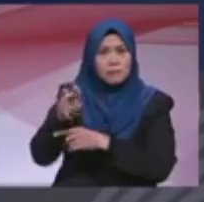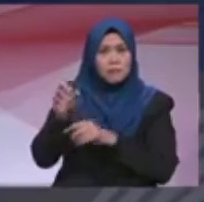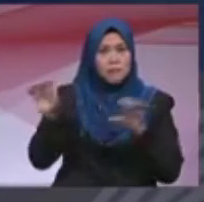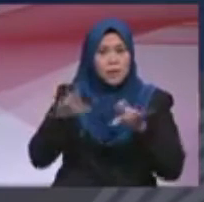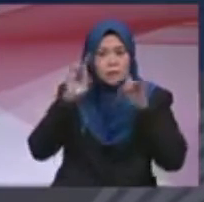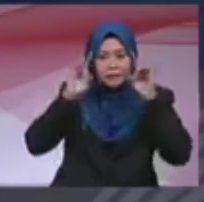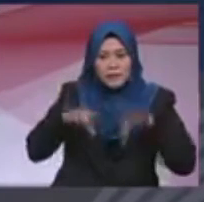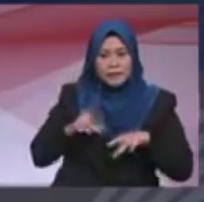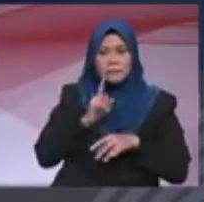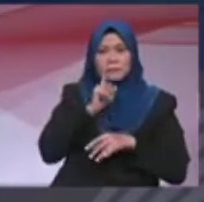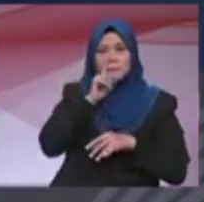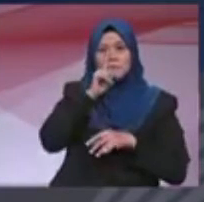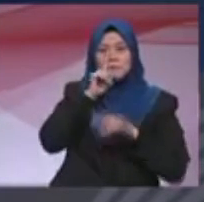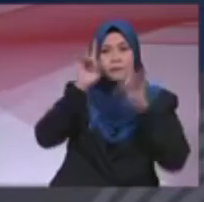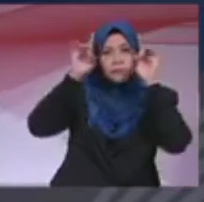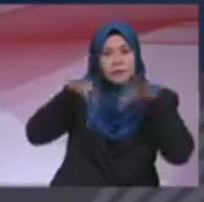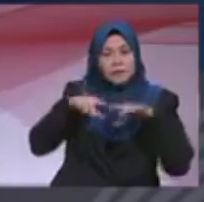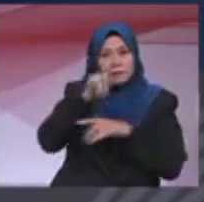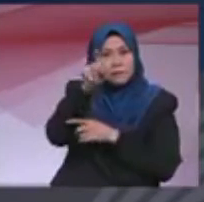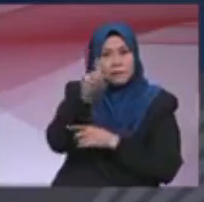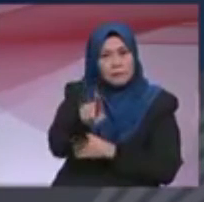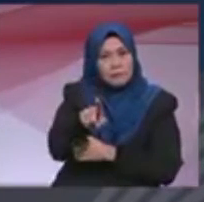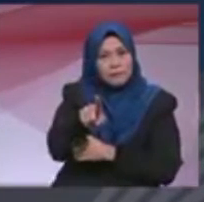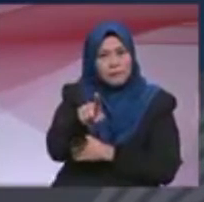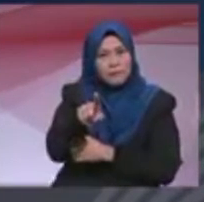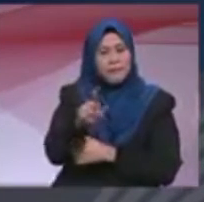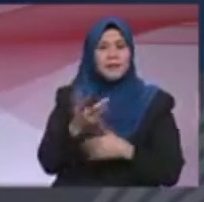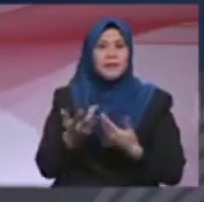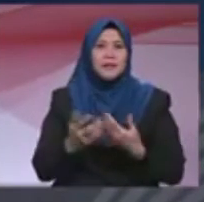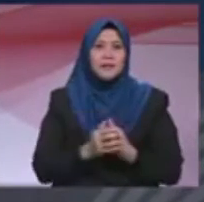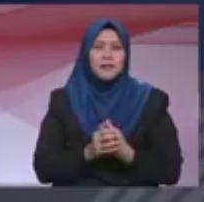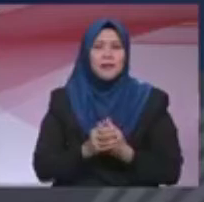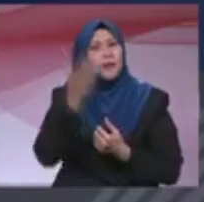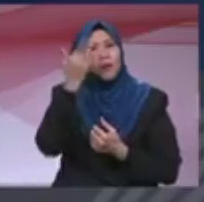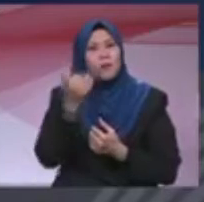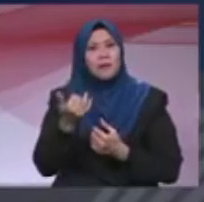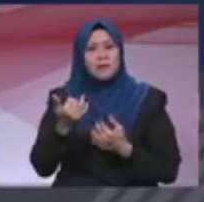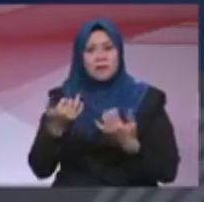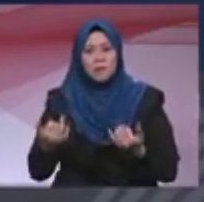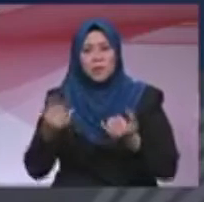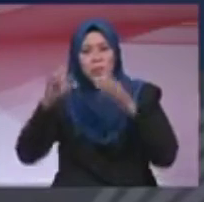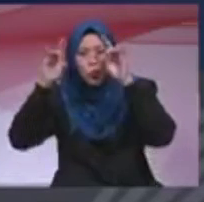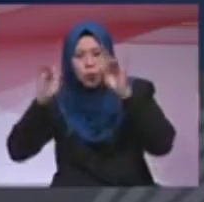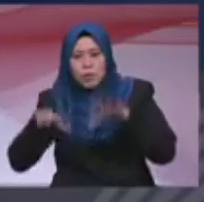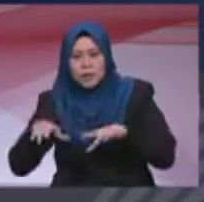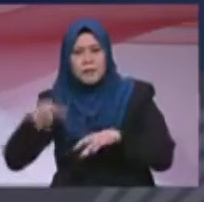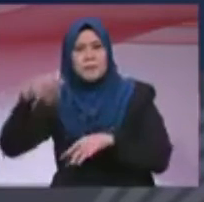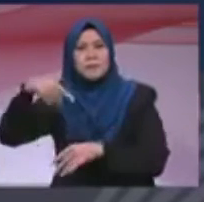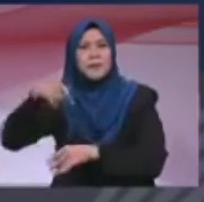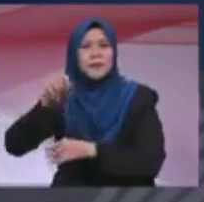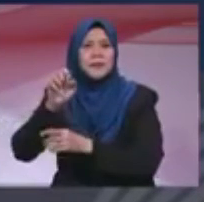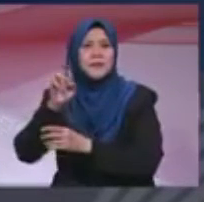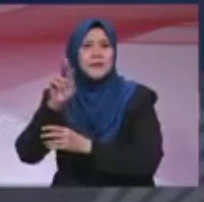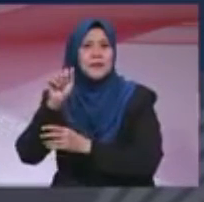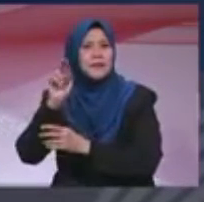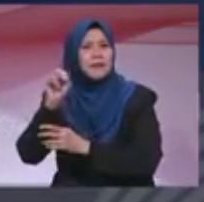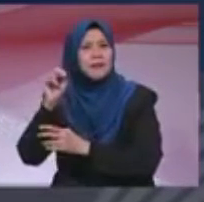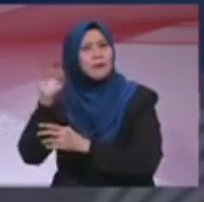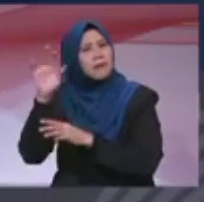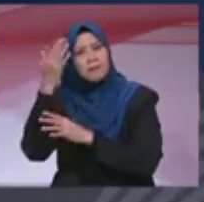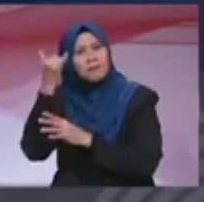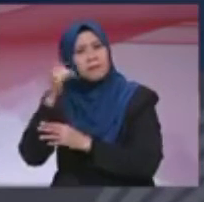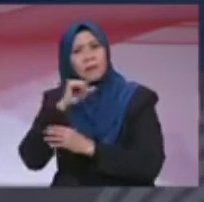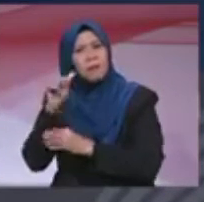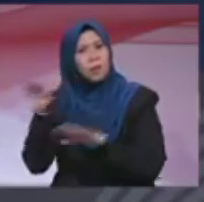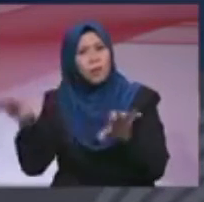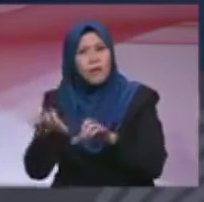swab test sebelum masuk ke sekolah? Itu soalan pertama. Soalan kedua, mengapa ujian pentaksiran sekolah khusus tidak dibuat secara online, dan